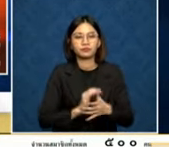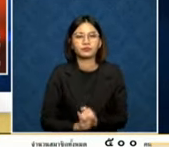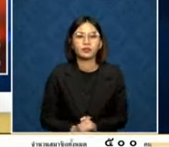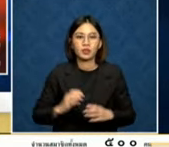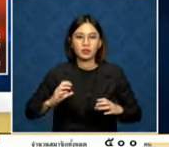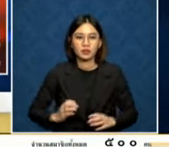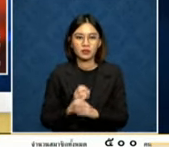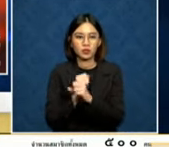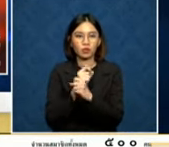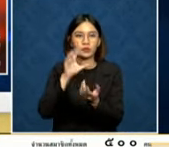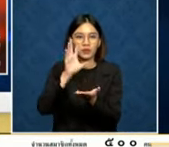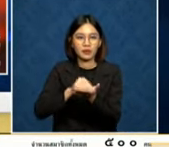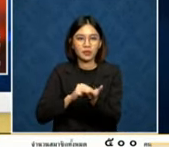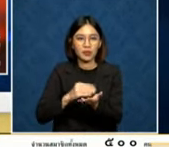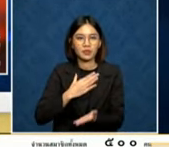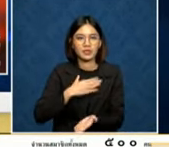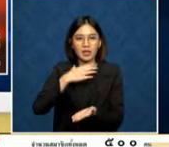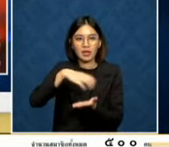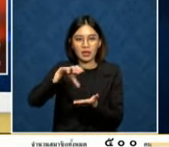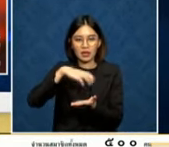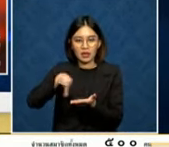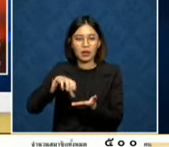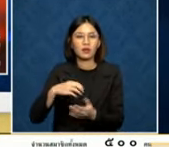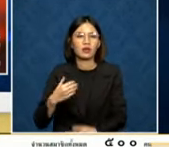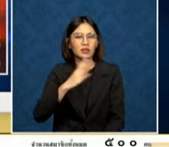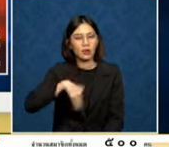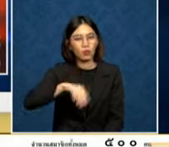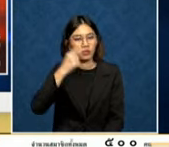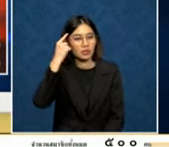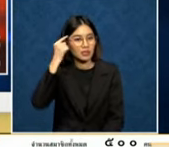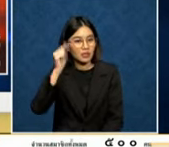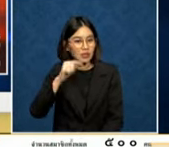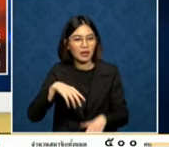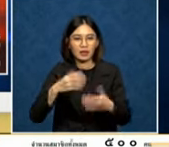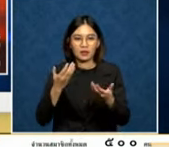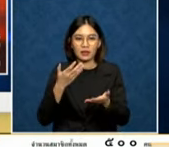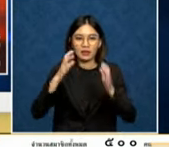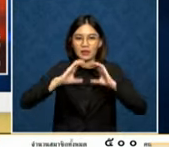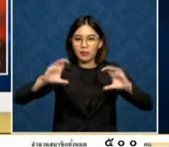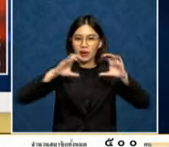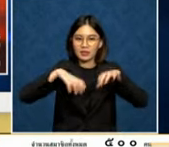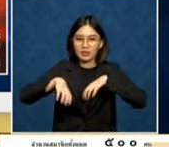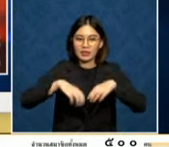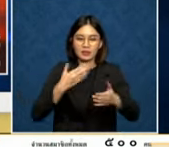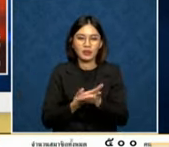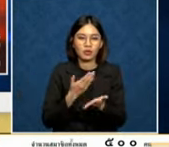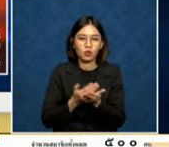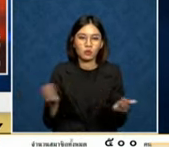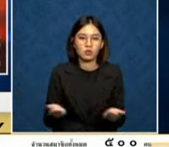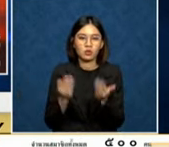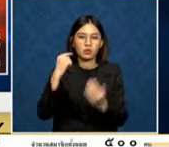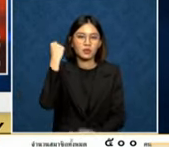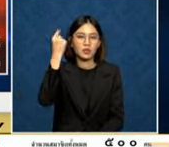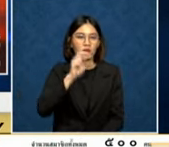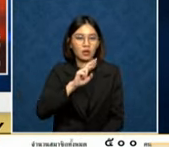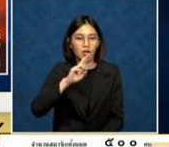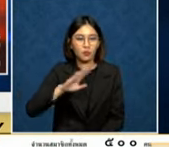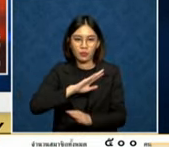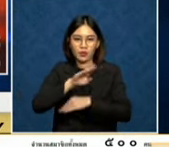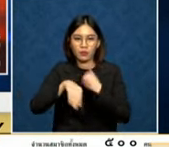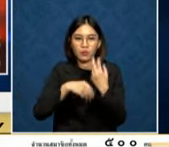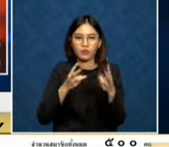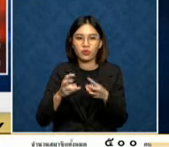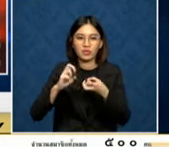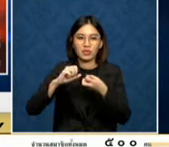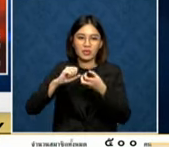โดยสรุปนะคะจากข้อมูลที่ดิฉันได้กล่าวมาค่ะจะเห็นได้ว่ารัฐบาลได้จัดสรรงบประมาณเพื่อส่งเสริมการท่องเที่ยวทั้งระบบผ่านการแก้ไข